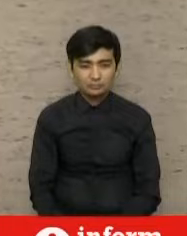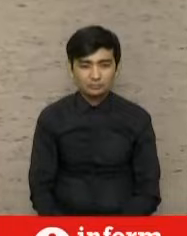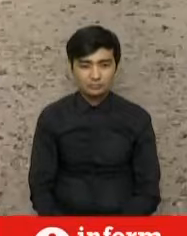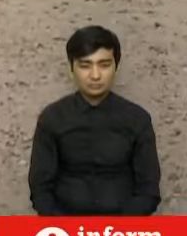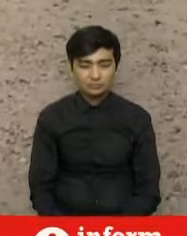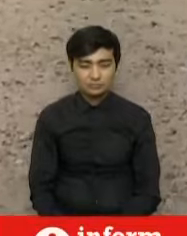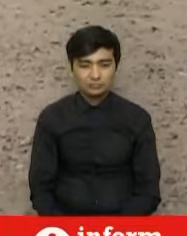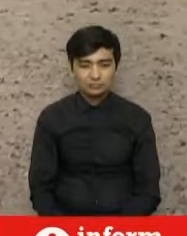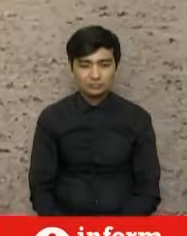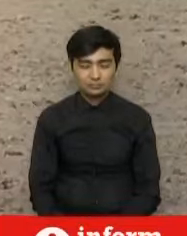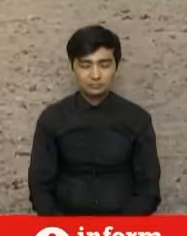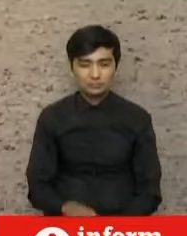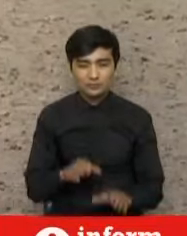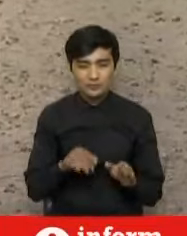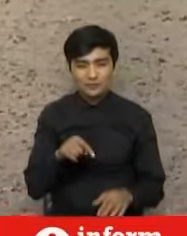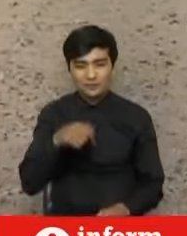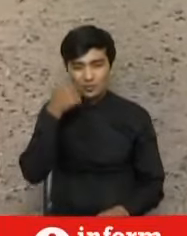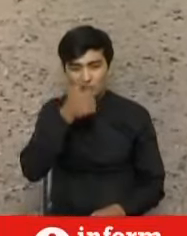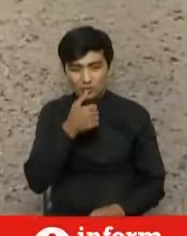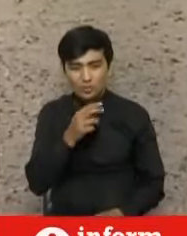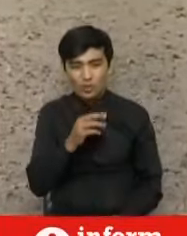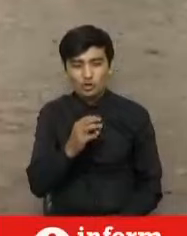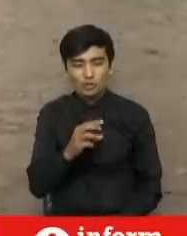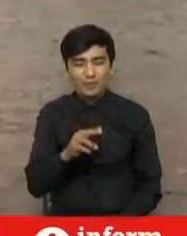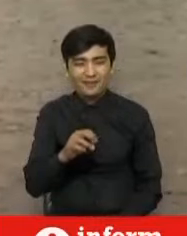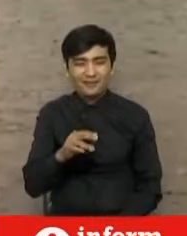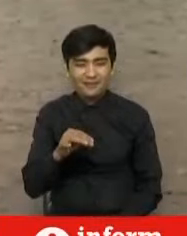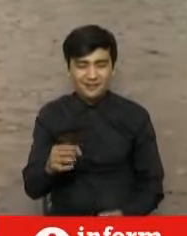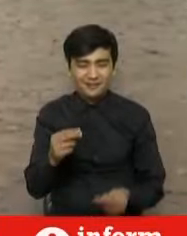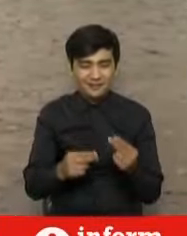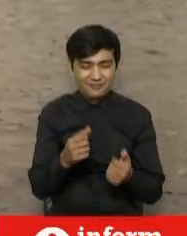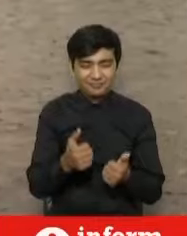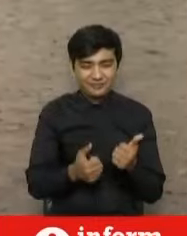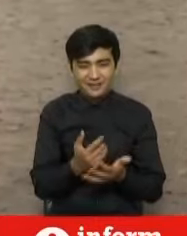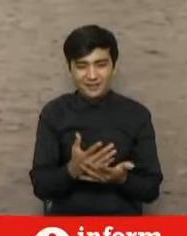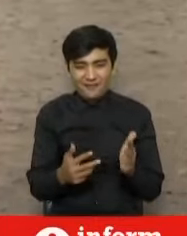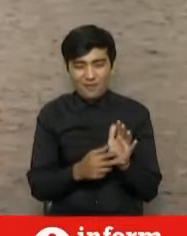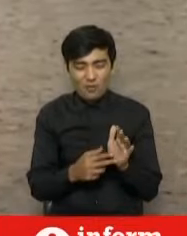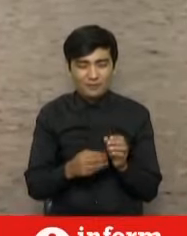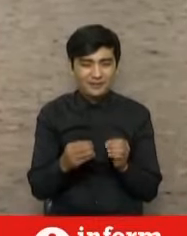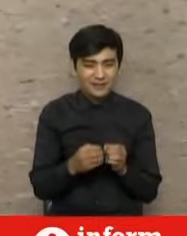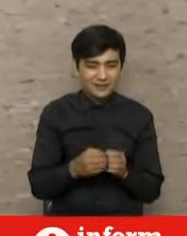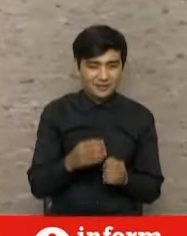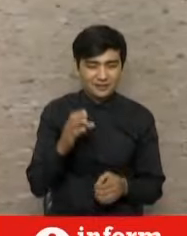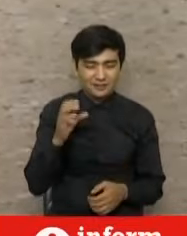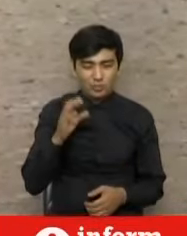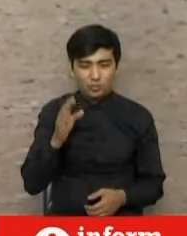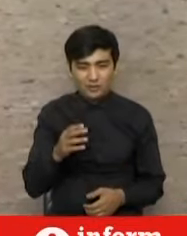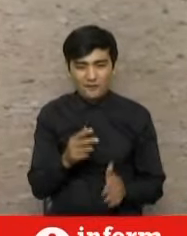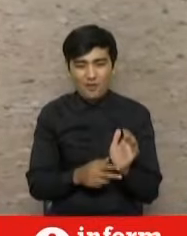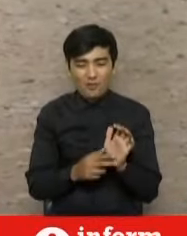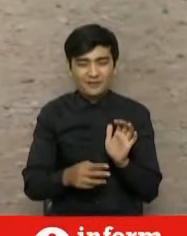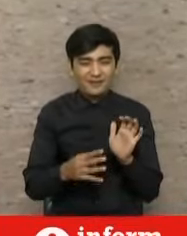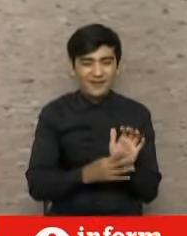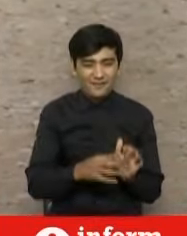Тек биыл көшпенділер ойындары 42-тің 8 мен 13 аралығында Астанада өткізілмек, оған 89 елден жалпы 2000-ден